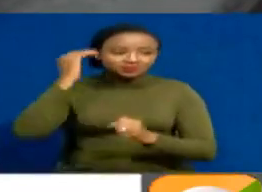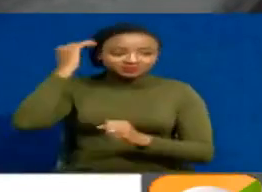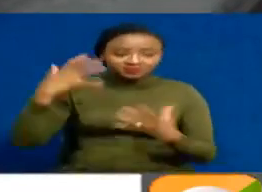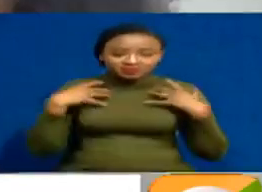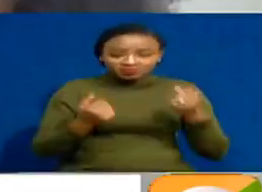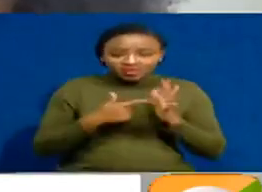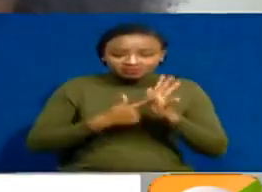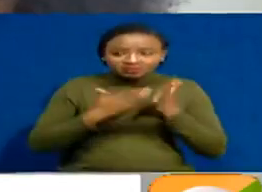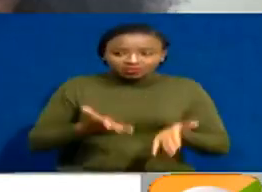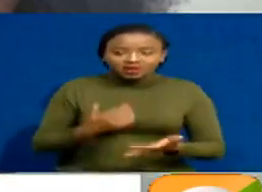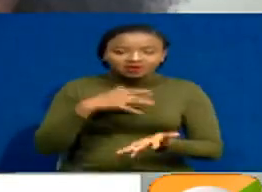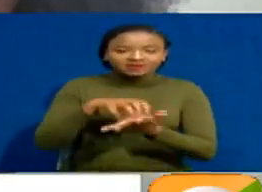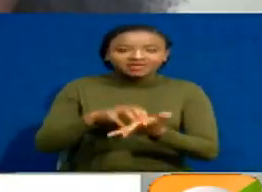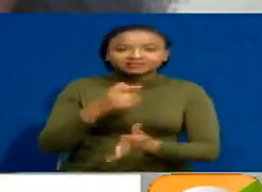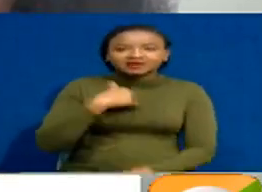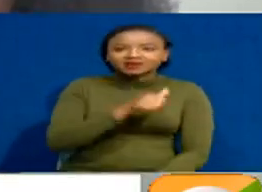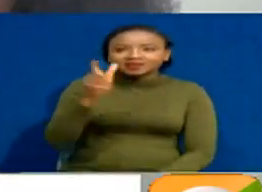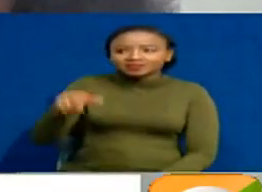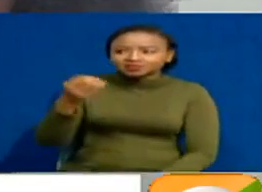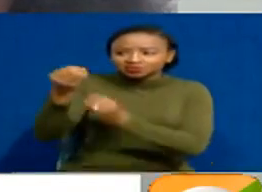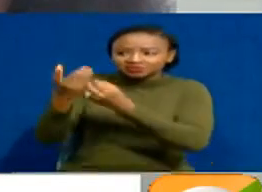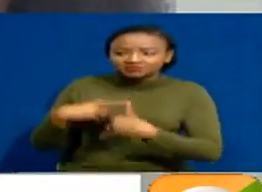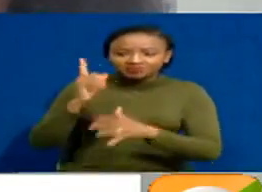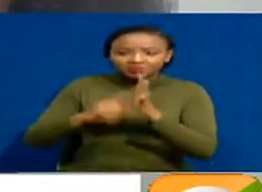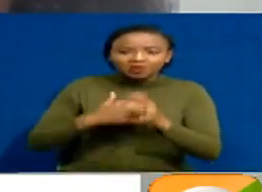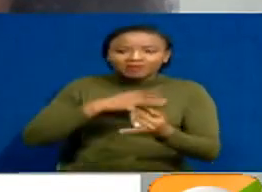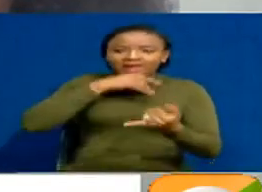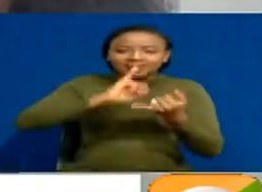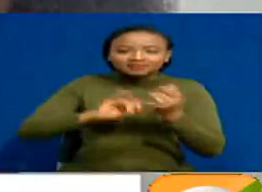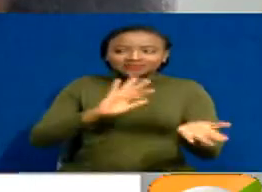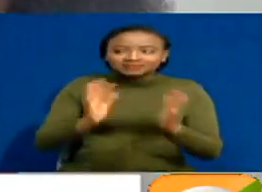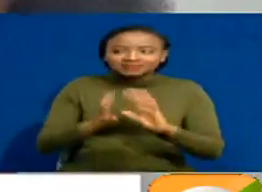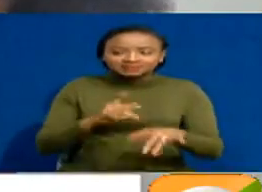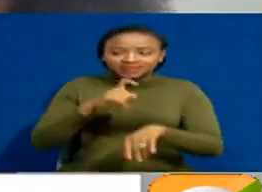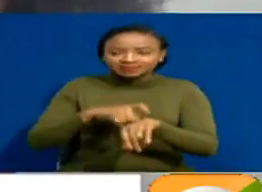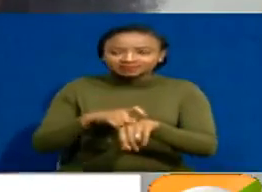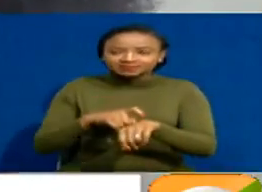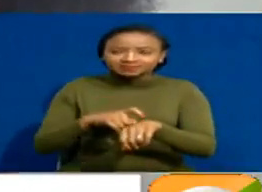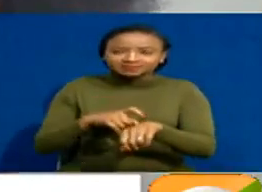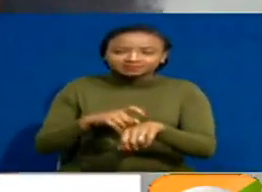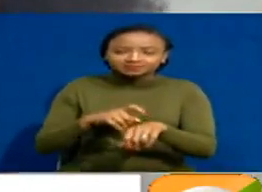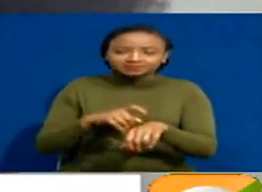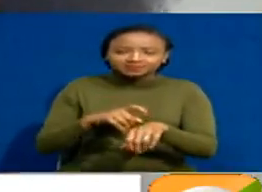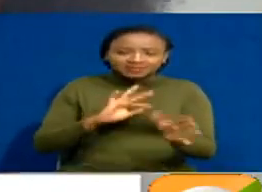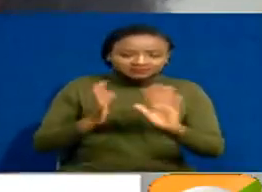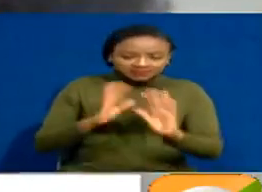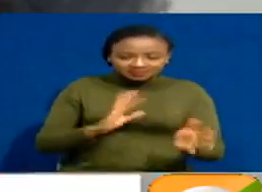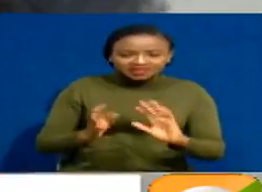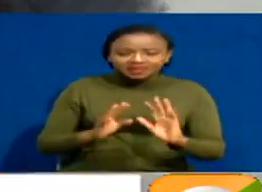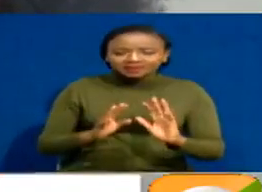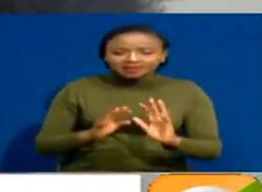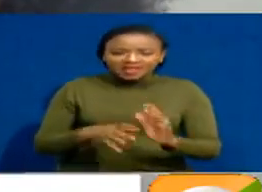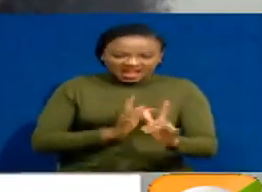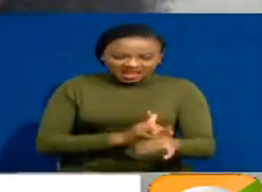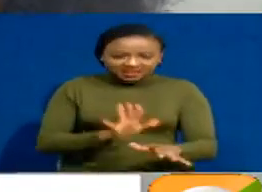case I'm working on currently. Kuna mwenye aliniambia, my husband inafikanga sometimes miguu inaganda